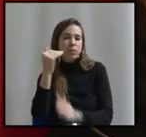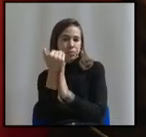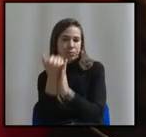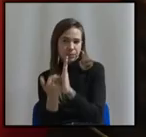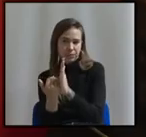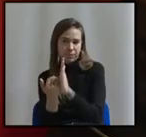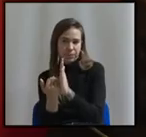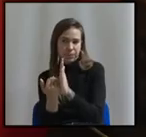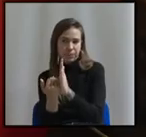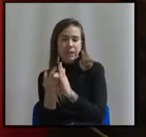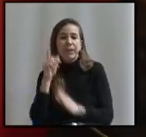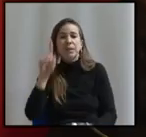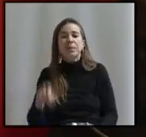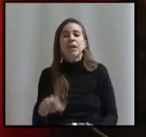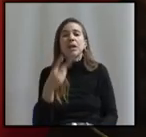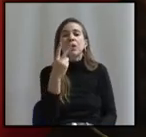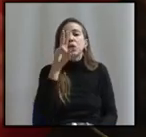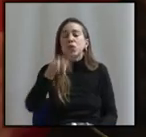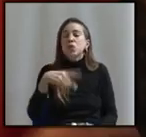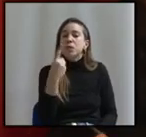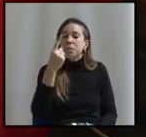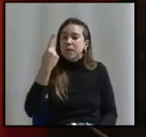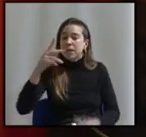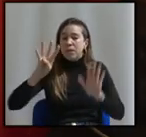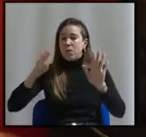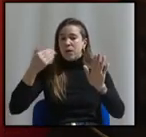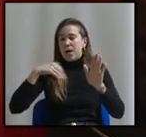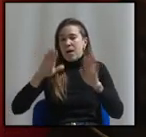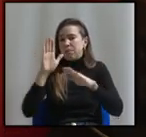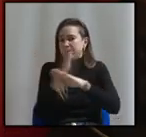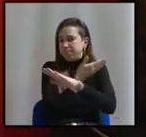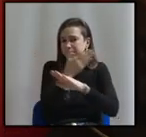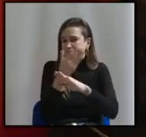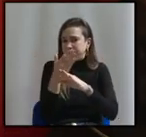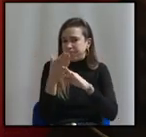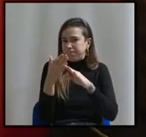ja el 2019 ja no va entrar en aquest consistori i just va entrar a l'any